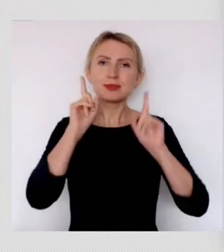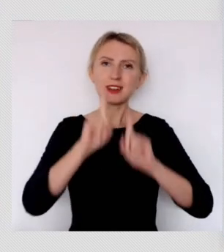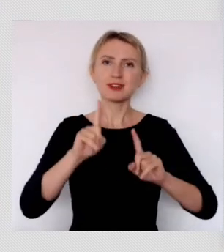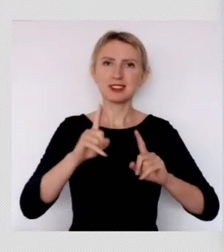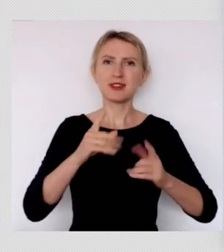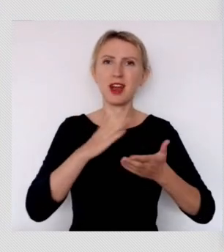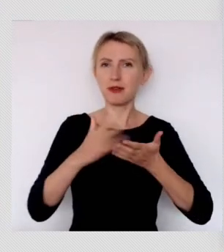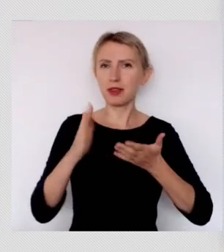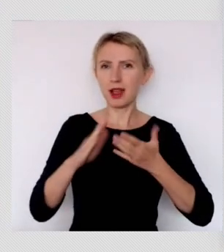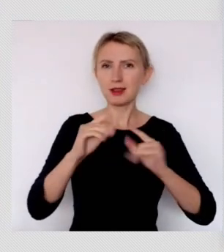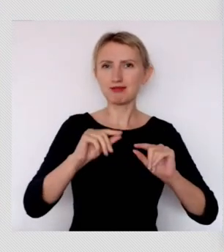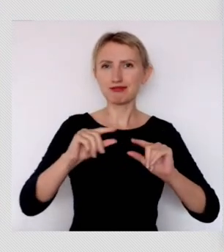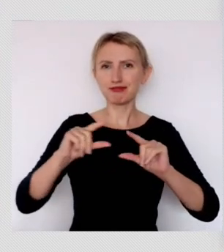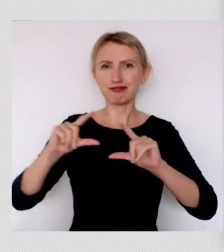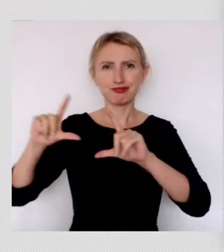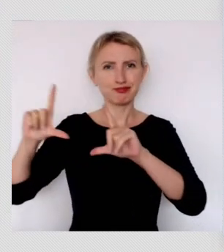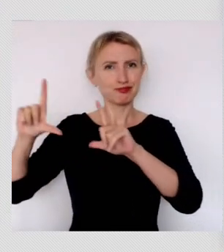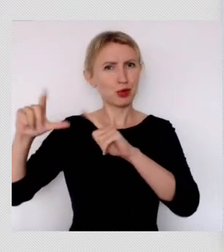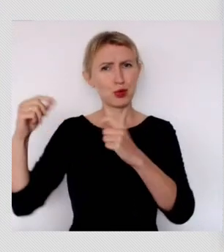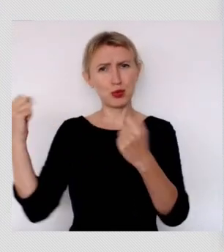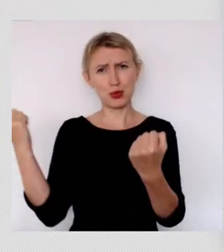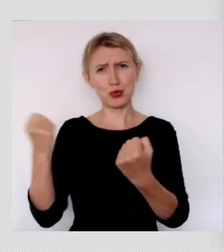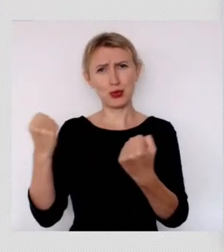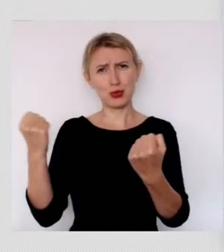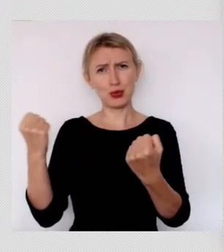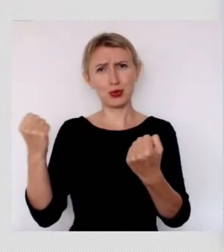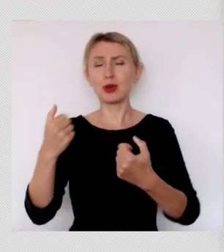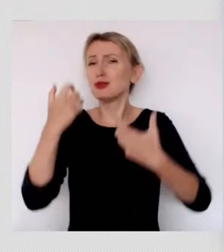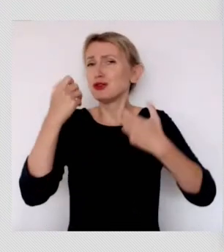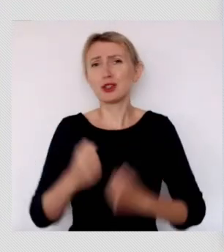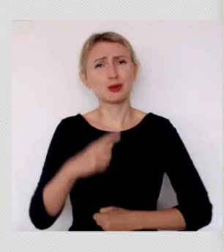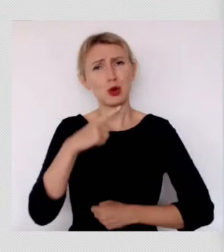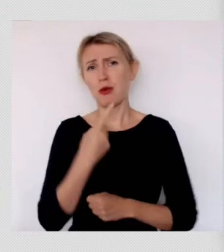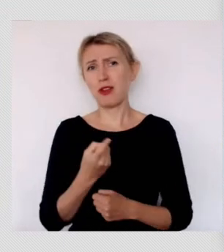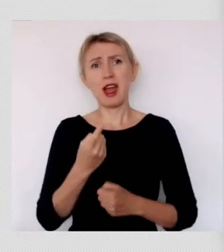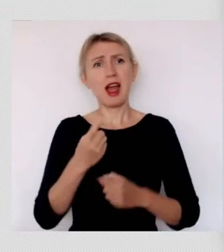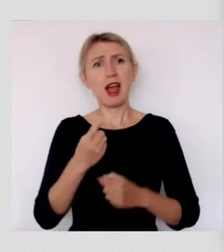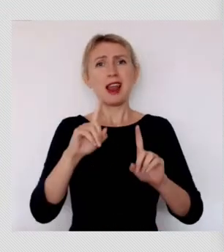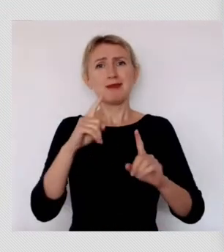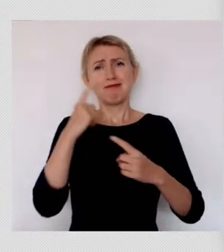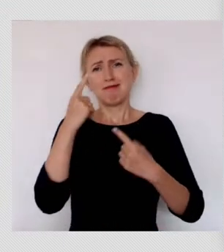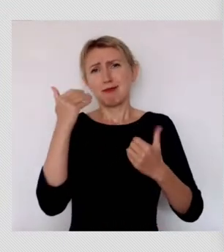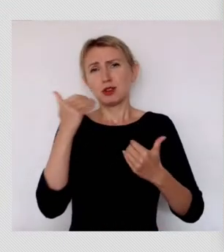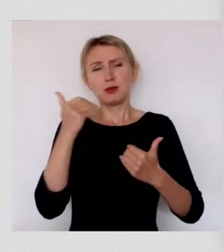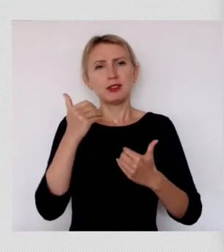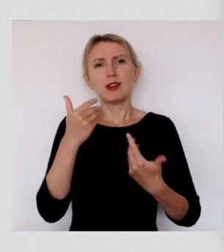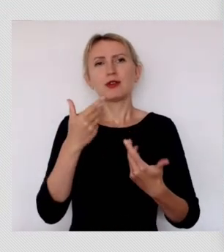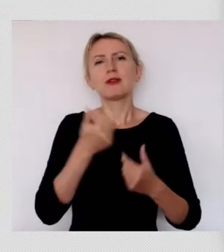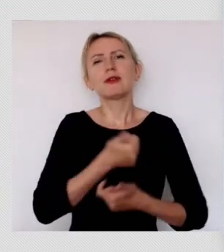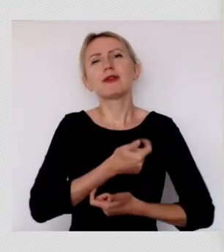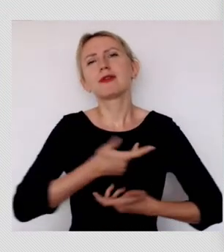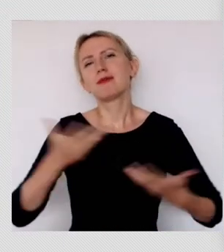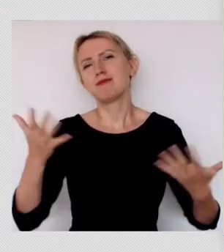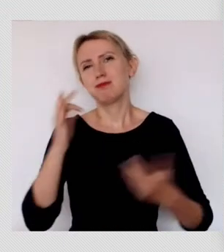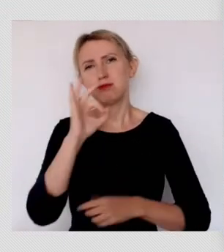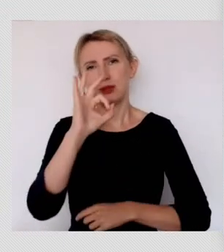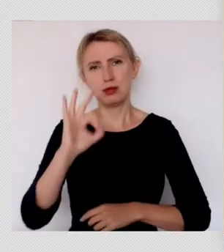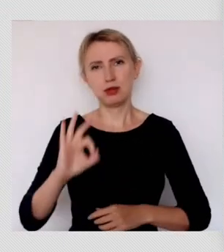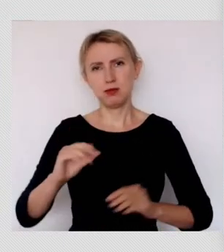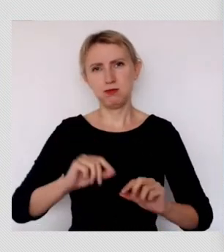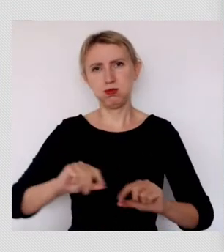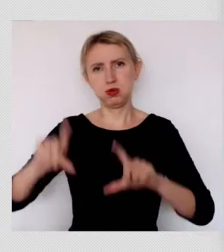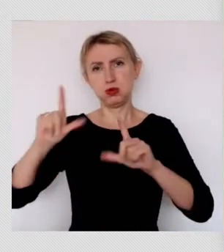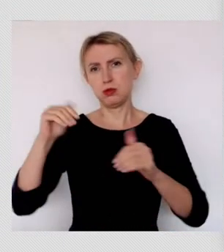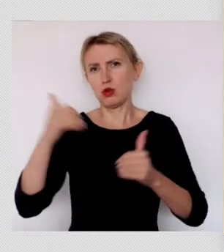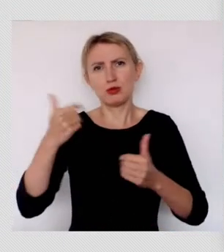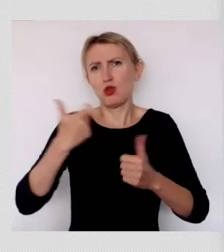kampanię wyborczą w sposób, nawet no, trudno mi szacować, ale to może być nie o kilkadziesiąt procent, a nawet o 100%,